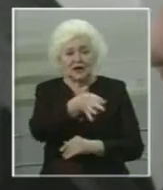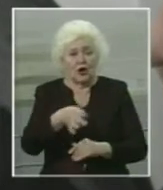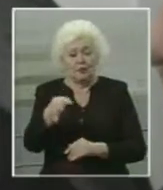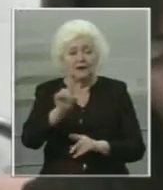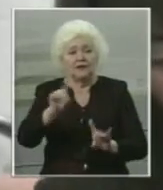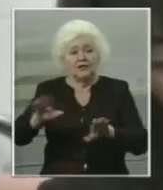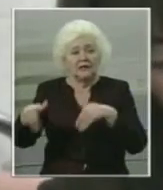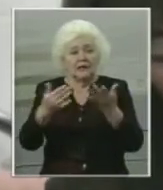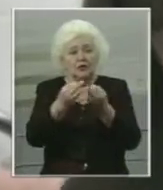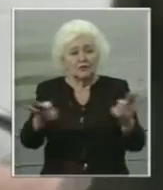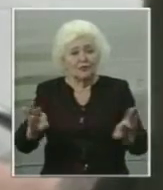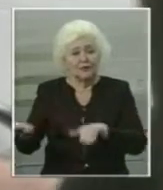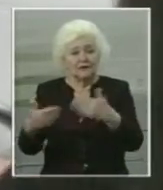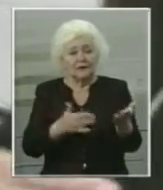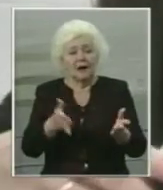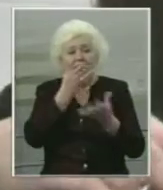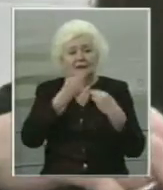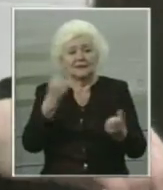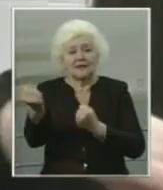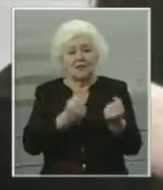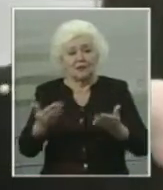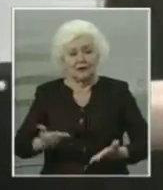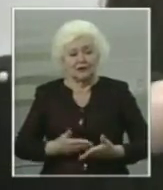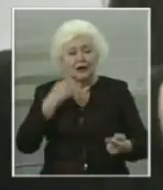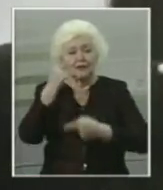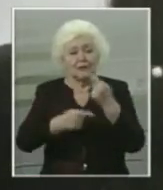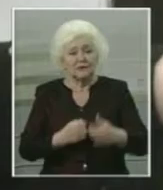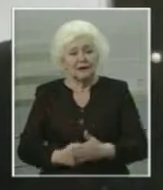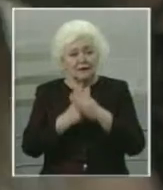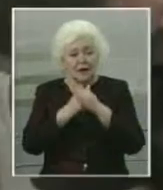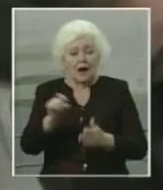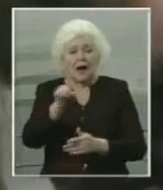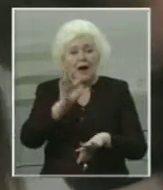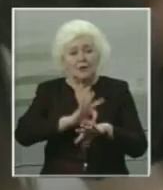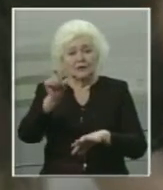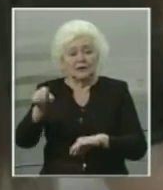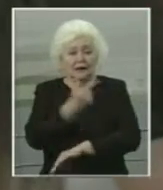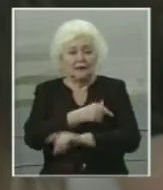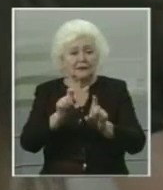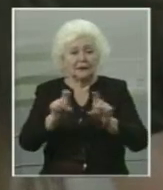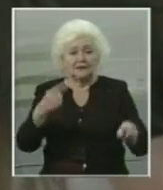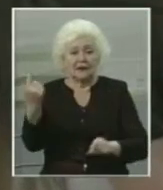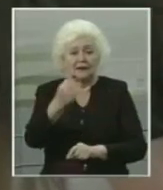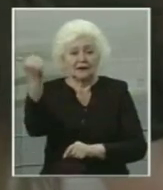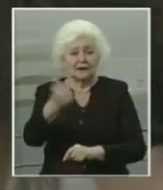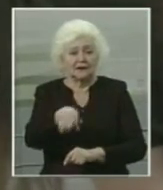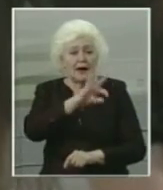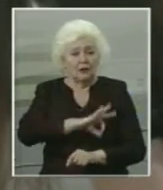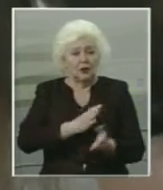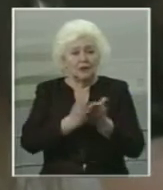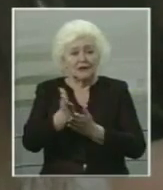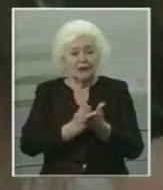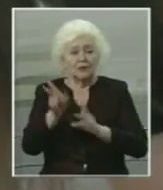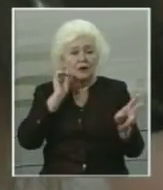дозволить реалізувати проєкт «Краса в боротьбі за життя» на постійній основі, а пацієнти диспансеру раз на тиждень користуватимуться